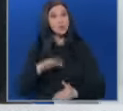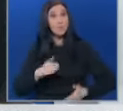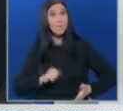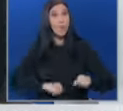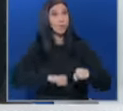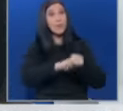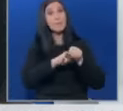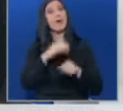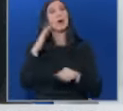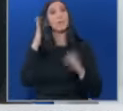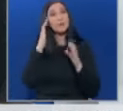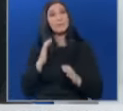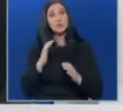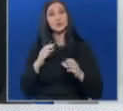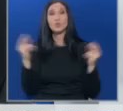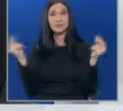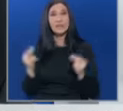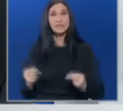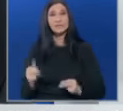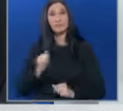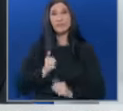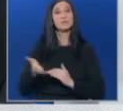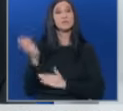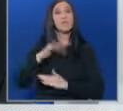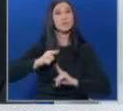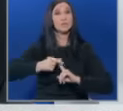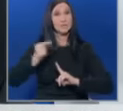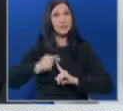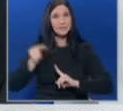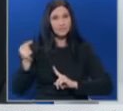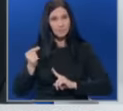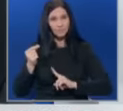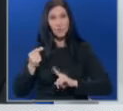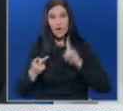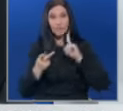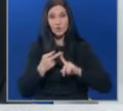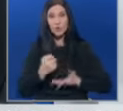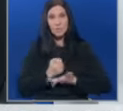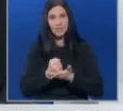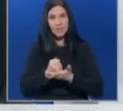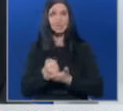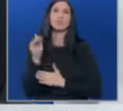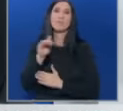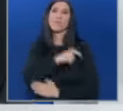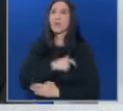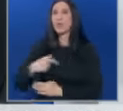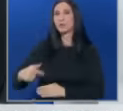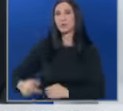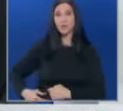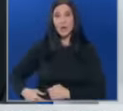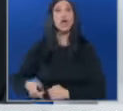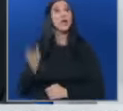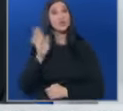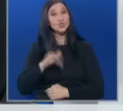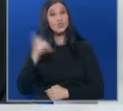подкрепя правителство, сформирано спазвайки следните принципи. Вторият мандат ще бъде национален и